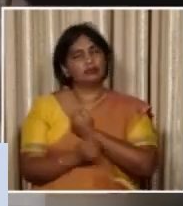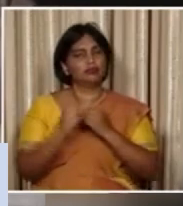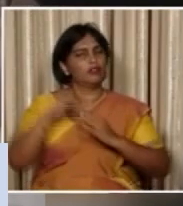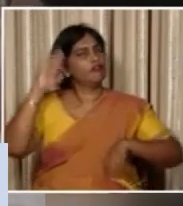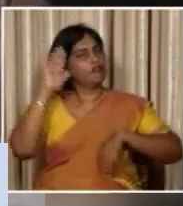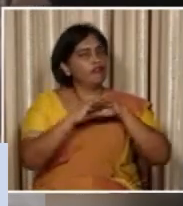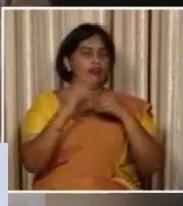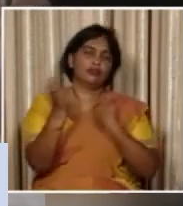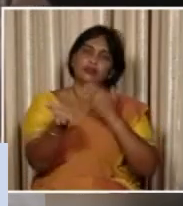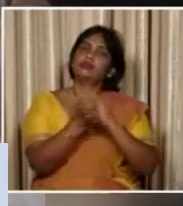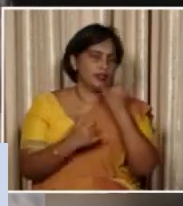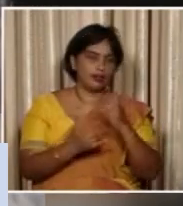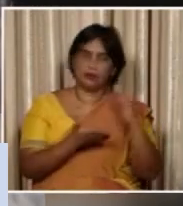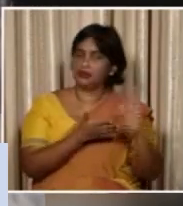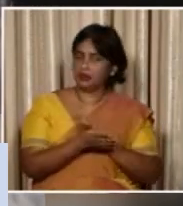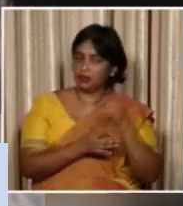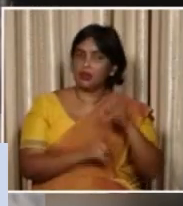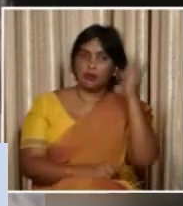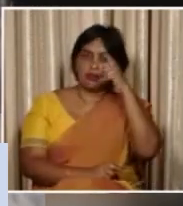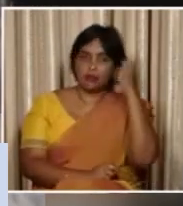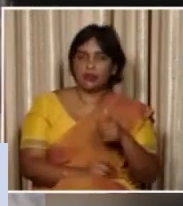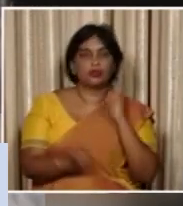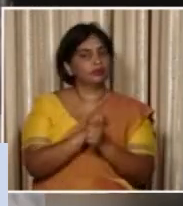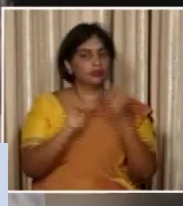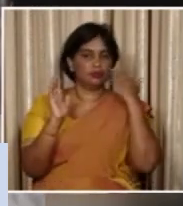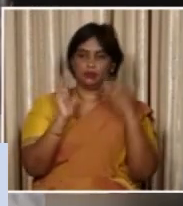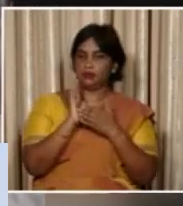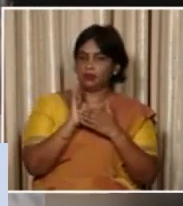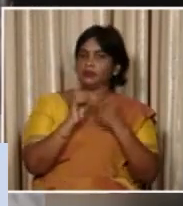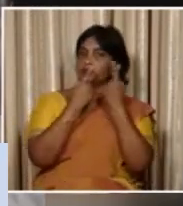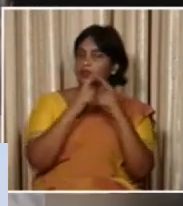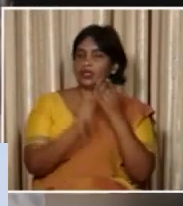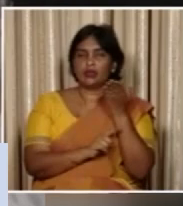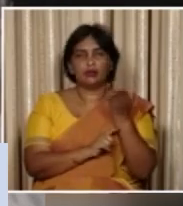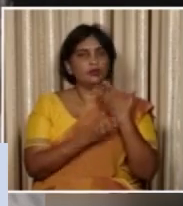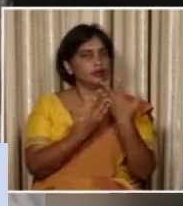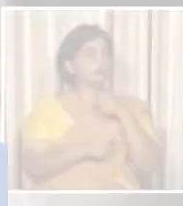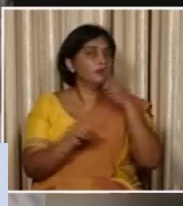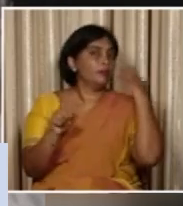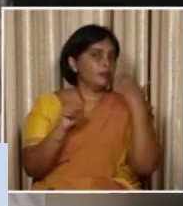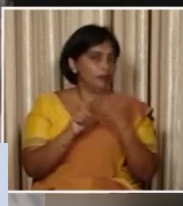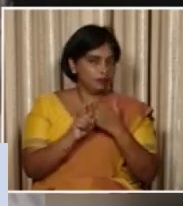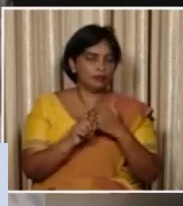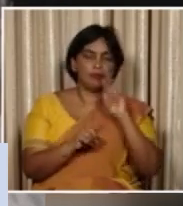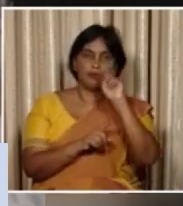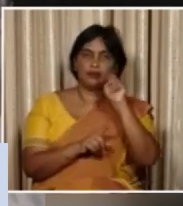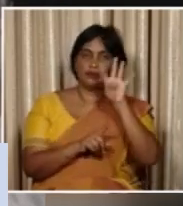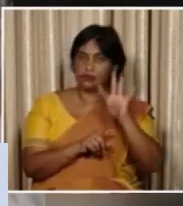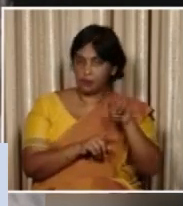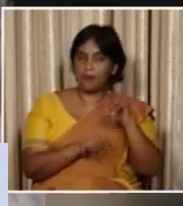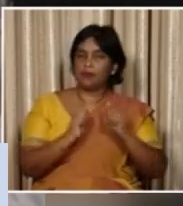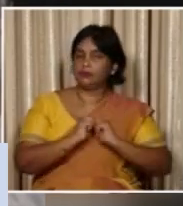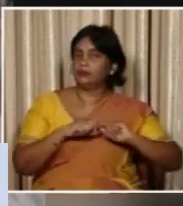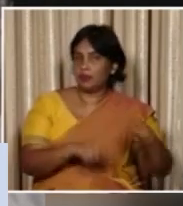මට්ටමක සහන ලබා දී තිබෙනවා. වැටුප් සංශෝධනයන් පිළිබඳ විවිධ ඉල්ලීම් අපට ලැබුණද ඒ පිළිබඳ 2024